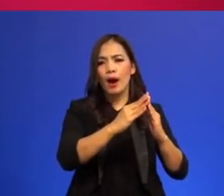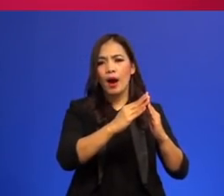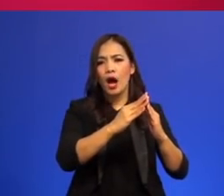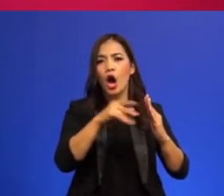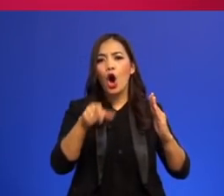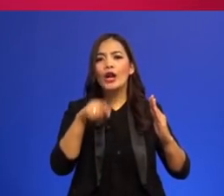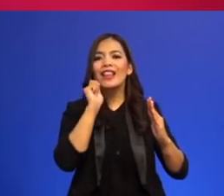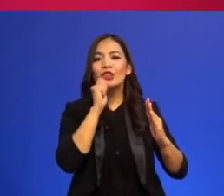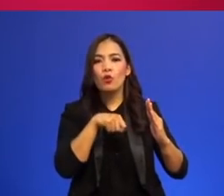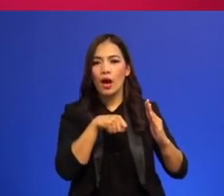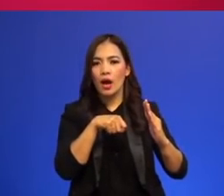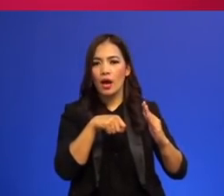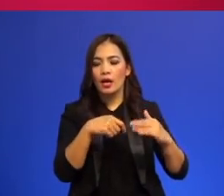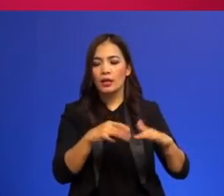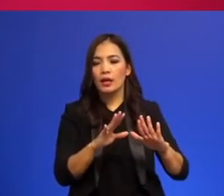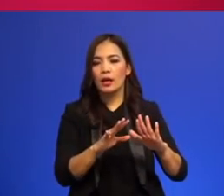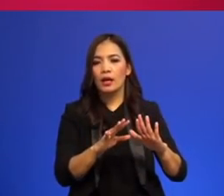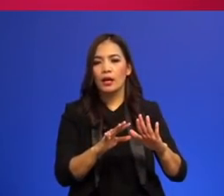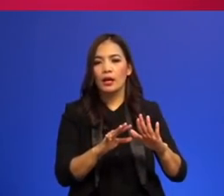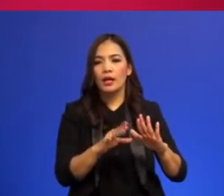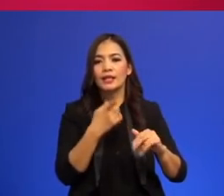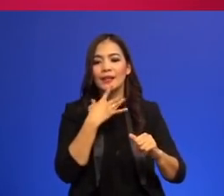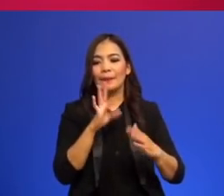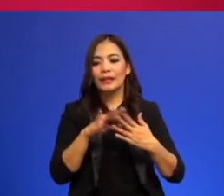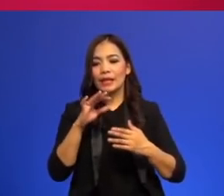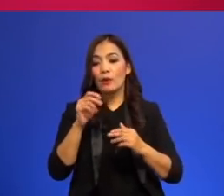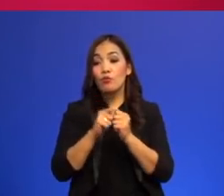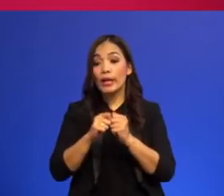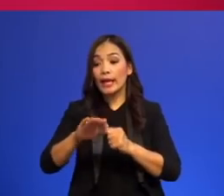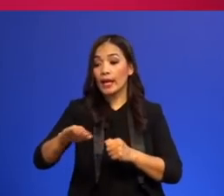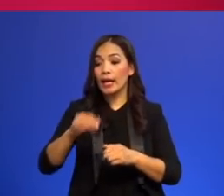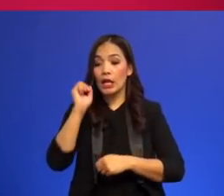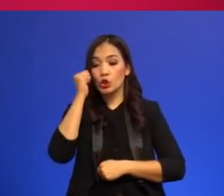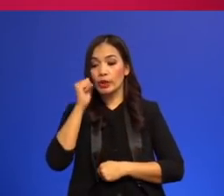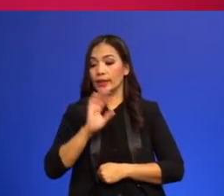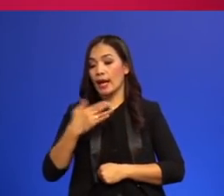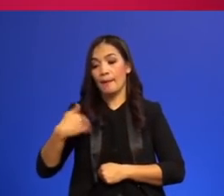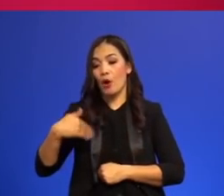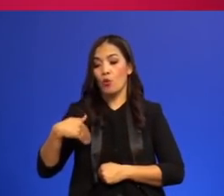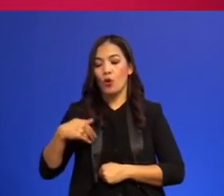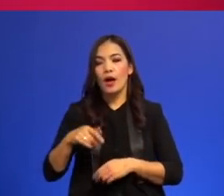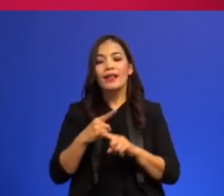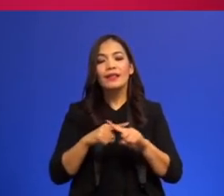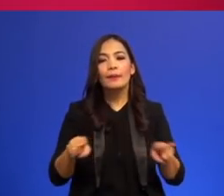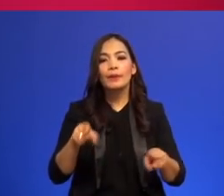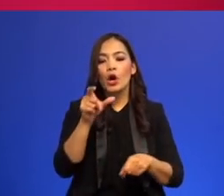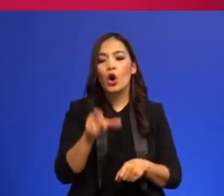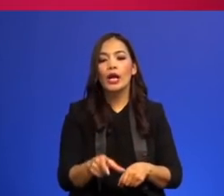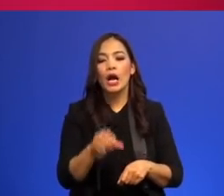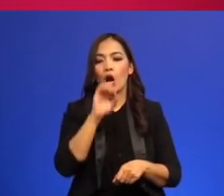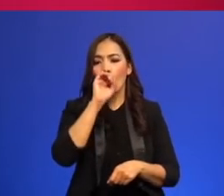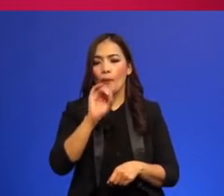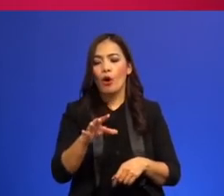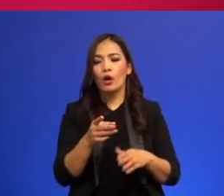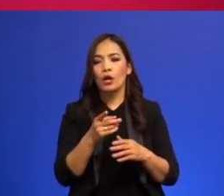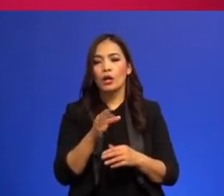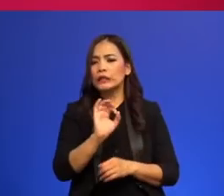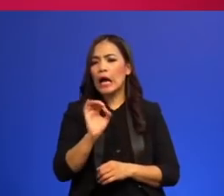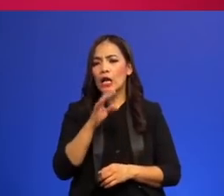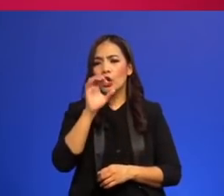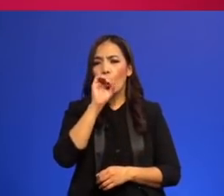saja dan tidak menyusahkan anak-anak. Tapi ada yang, jangan ngomong gitu dong Pak.